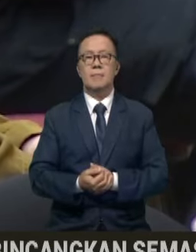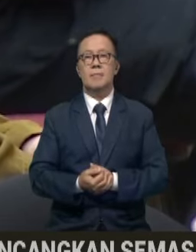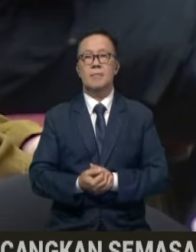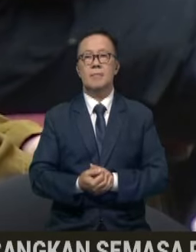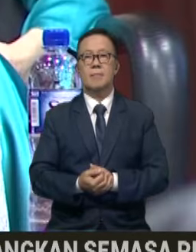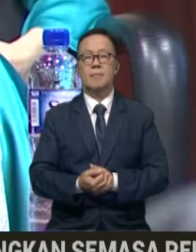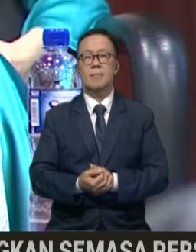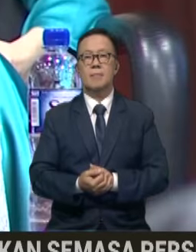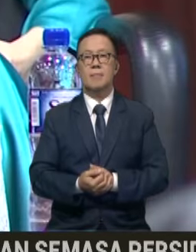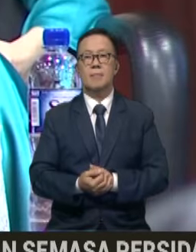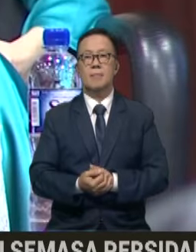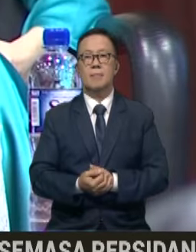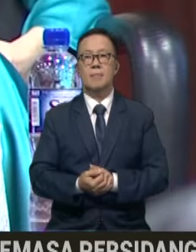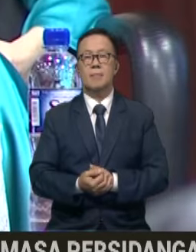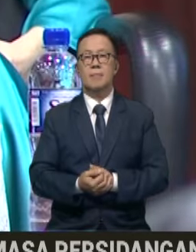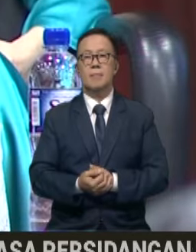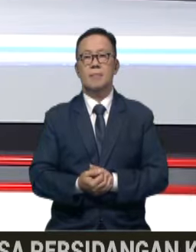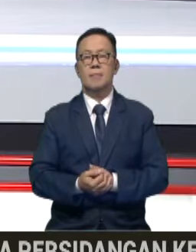awareness. Our sharing set more than just